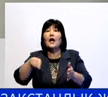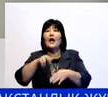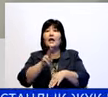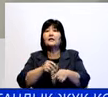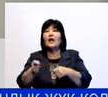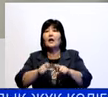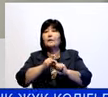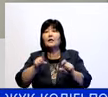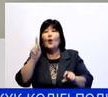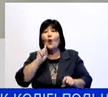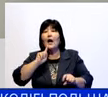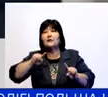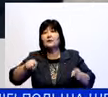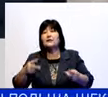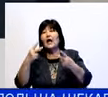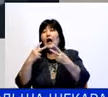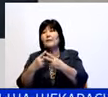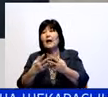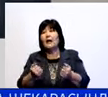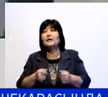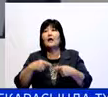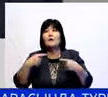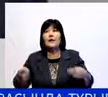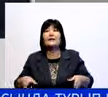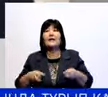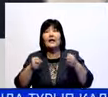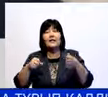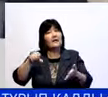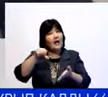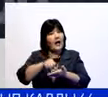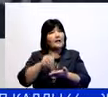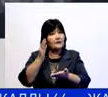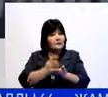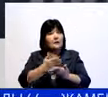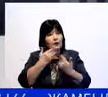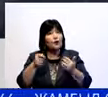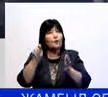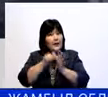басқармасының уақытша абақтысына қамаққа алынып, басқа да қылмыстарға қатыстылығы тексерілуде.